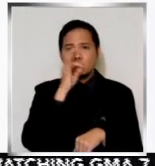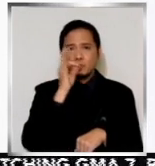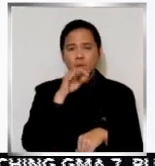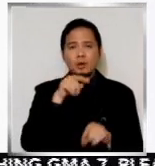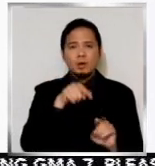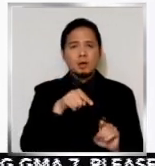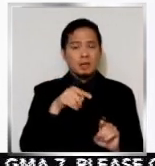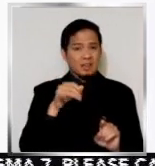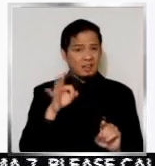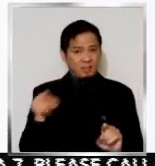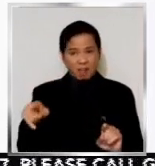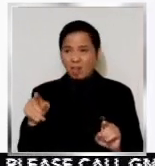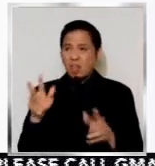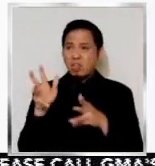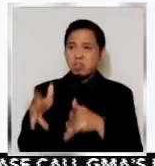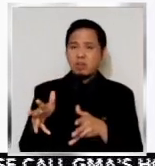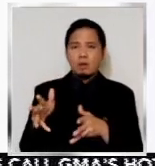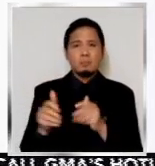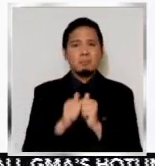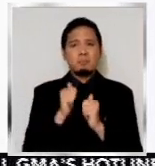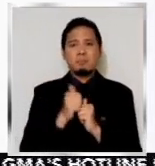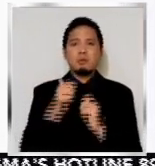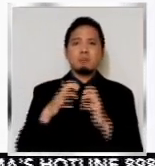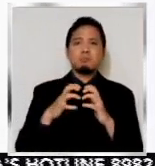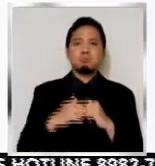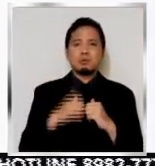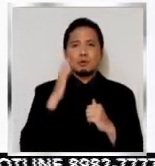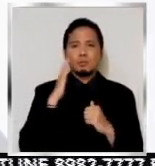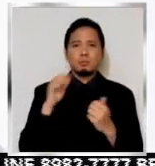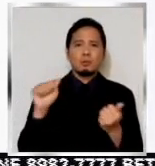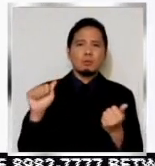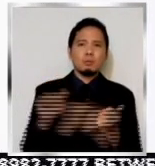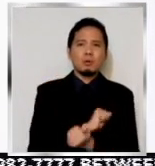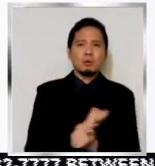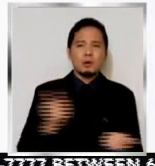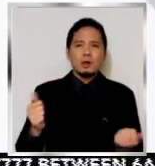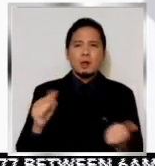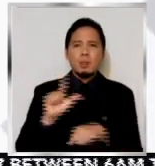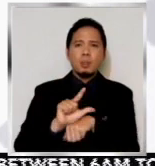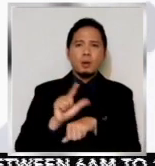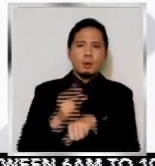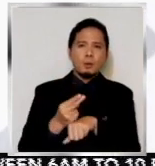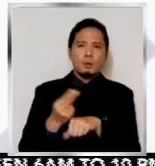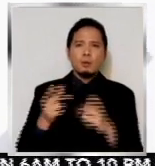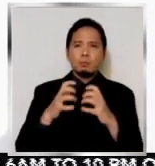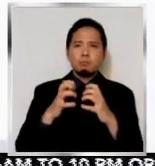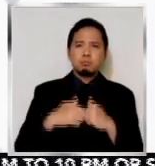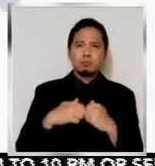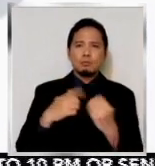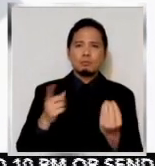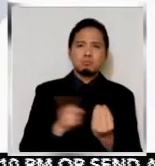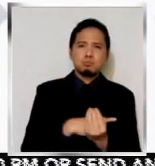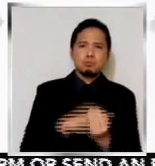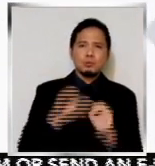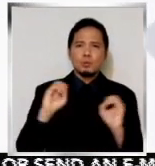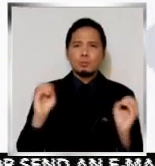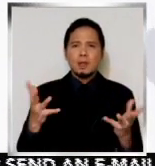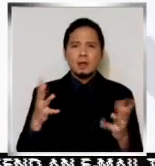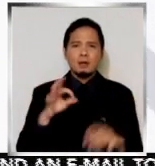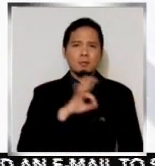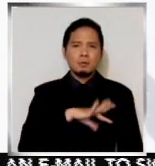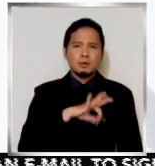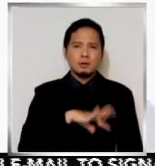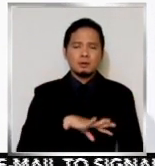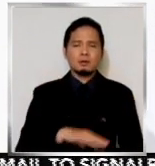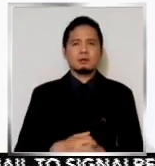walang sweldo eh. Mm-mm. Wala nang hanap buhay. Walang negosyo. Kaya we're requesting nga yung through the